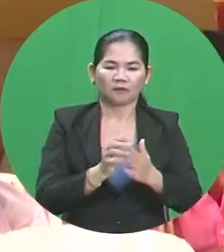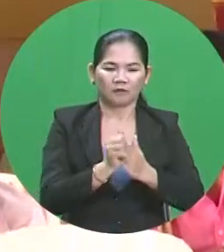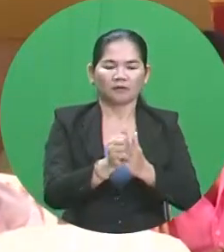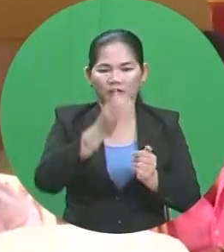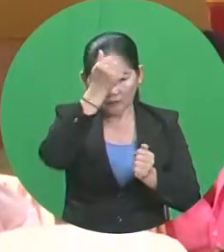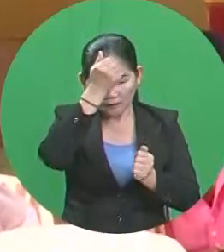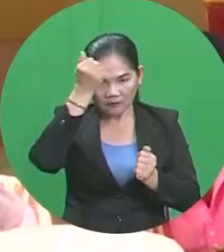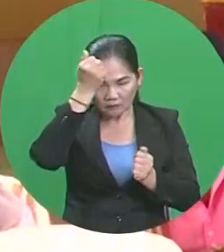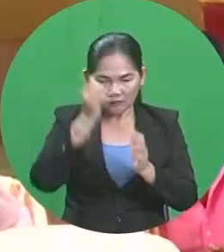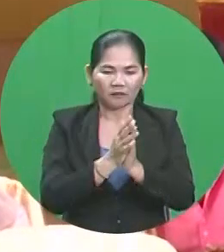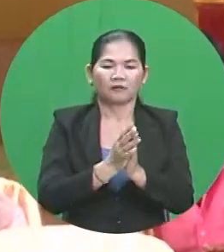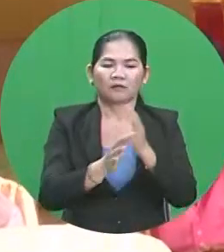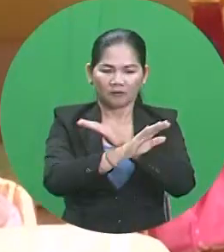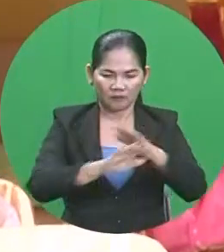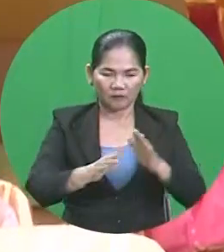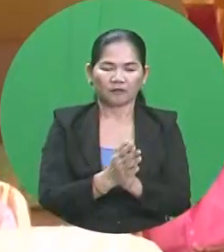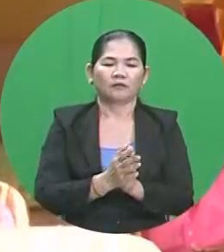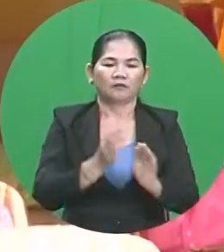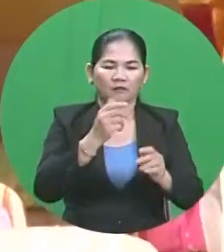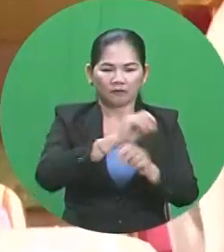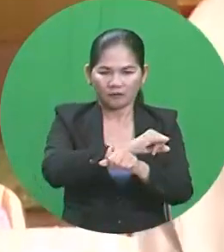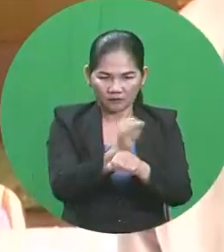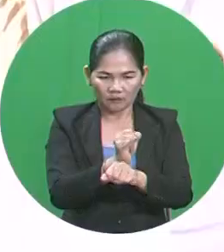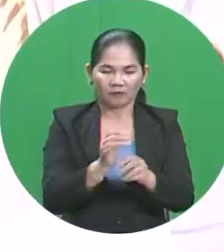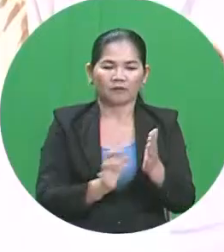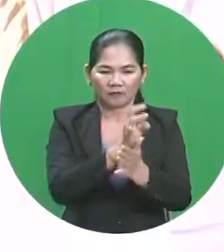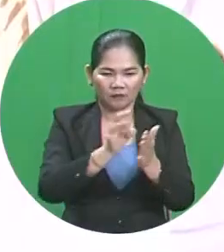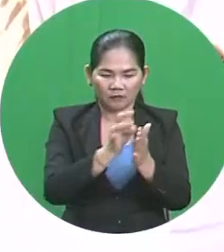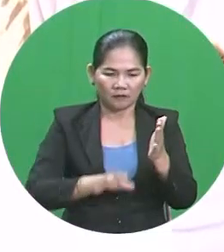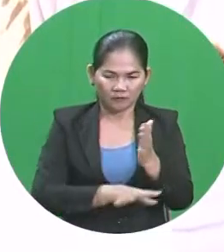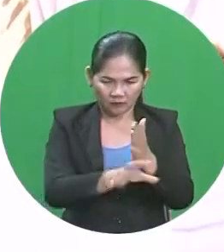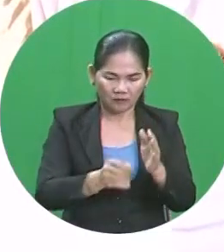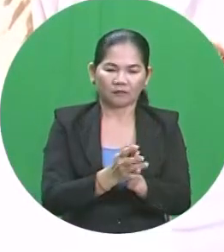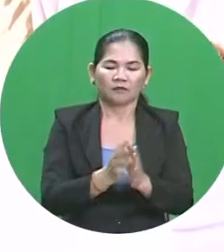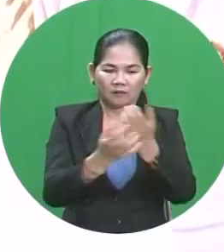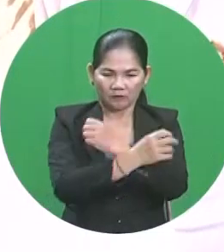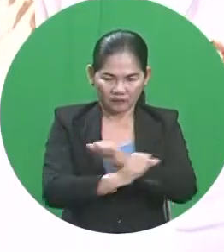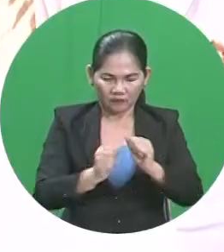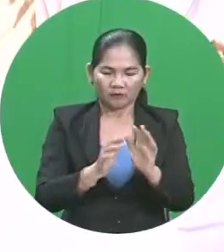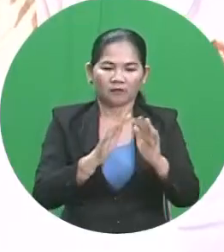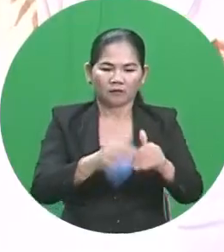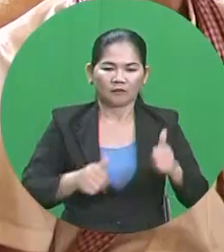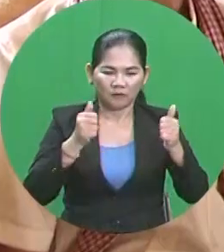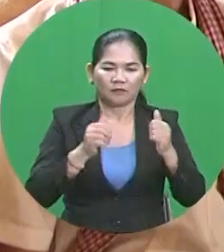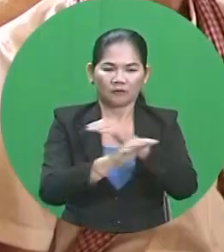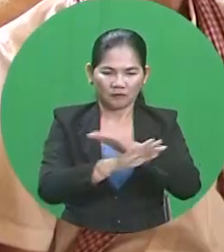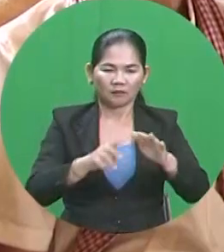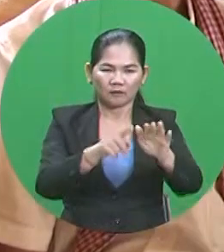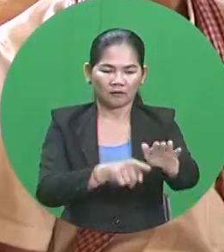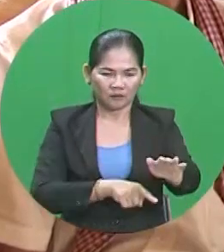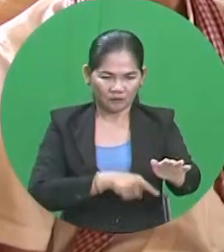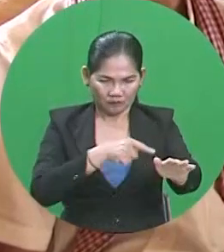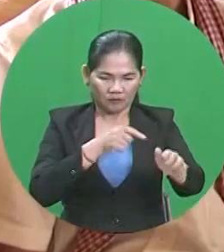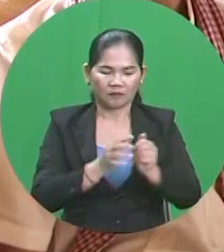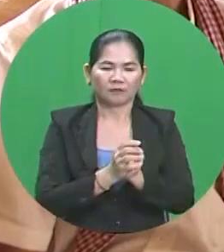ងចាំនិងគិតដល់សន្តិភាពគ្រប់នាទីគឺនឹងធ្វើឲ្យប្រទេសយើងកាន់តែមានសុវត្ថិភាពស្ថិរភាពនិងសន្តិភាពយូរអង្វែង